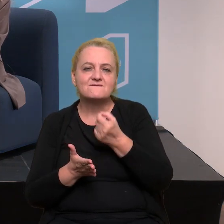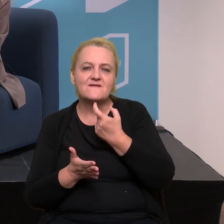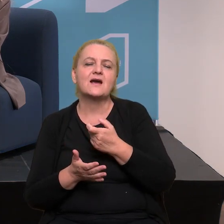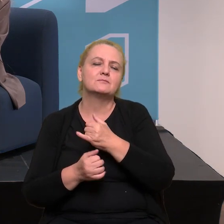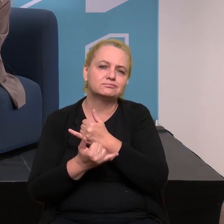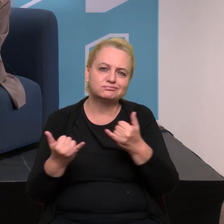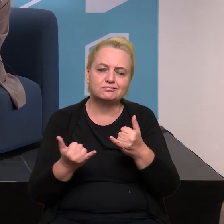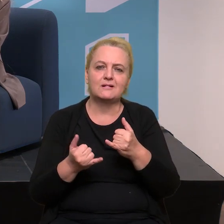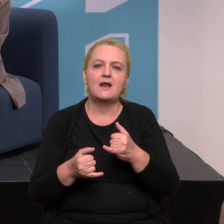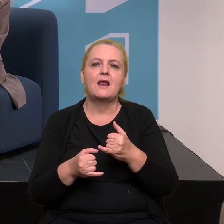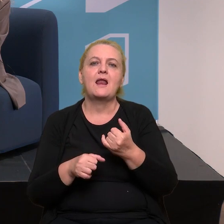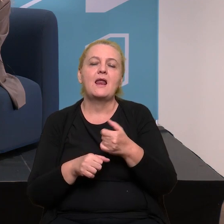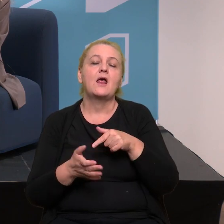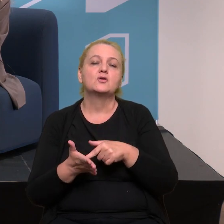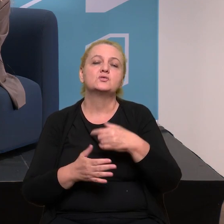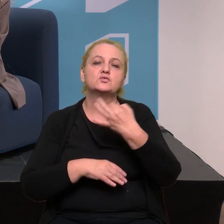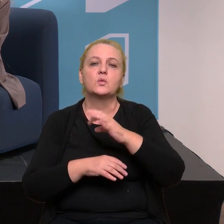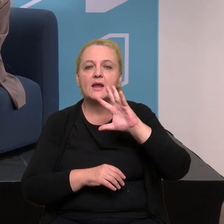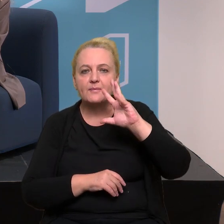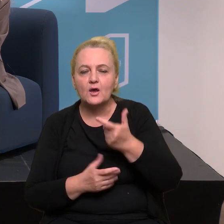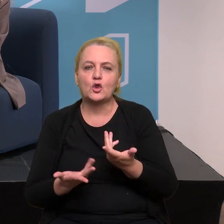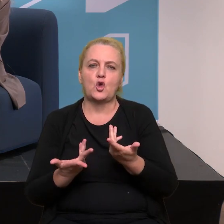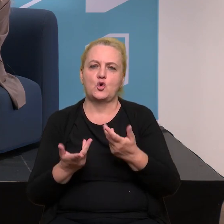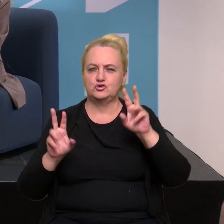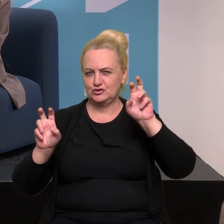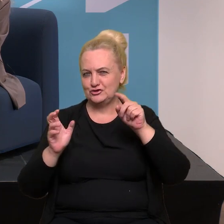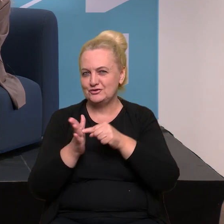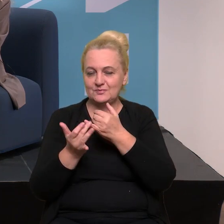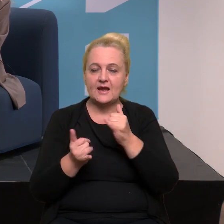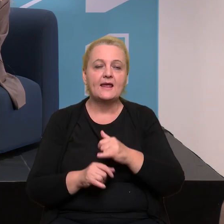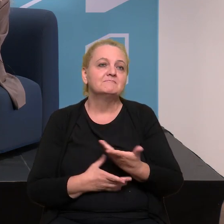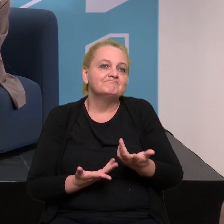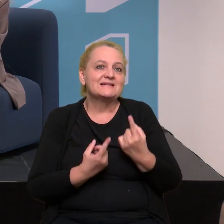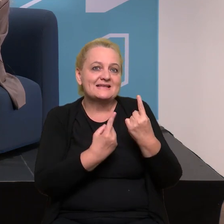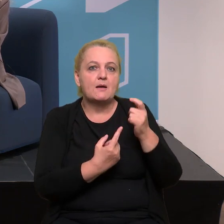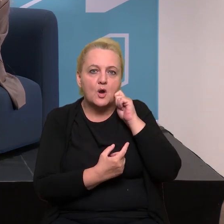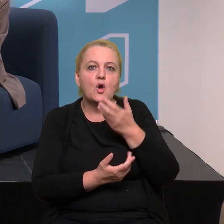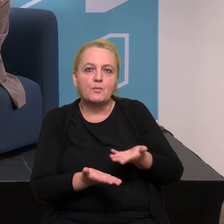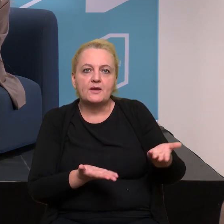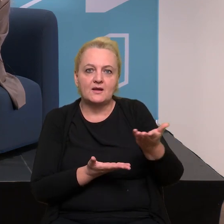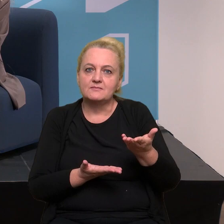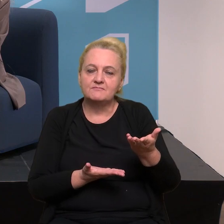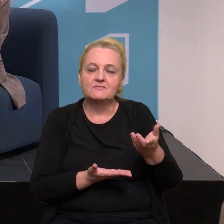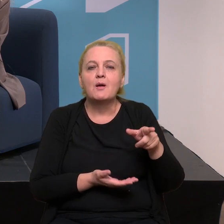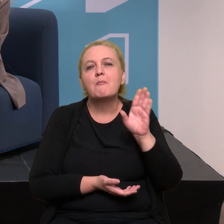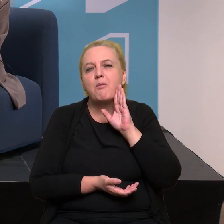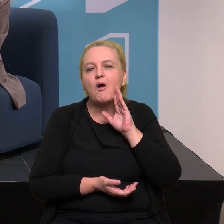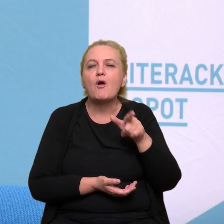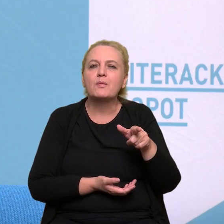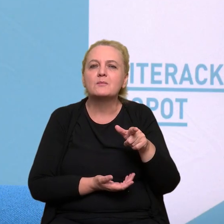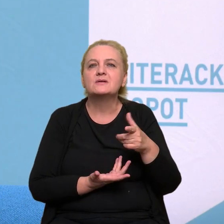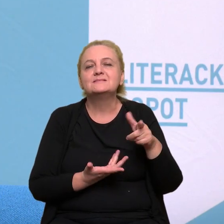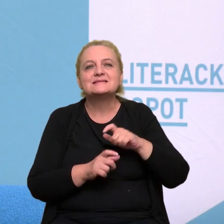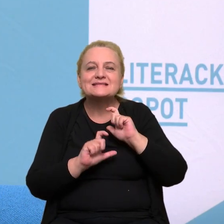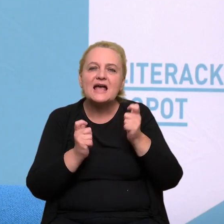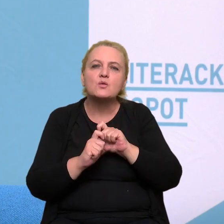farmakologiczny, studia piękności, o tym, że same kobiety w dużej mierze ulegają i wciąż